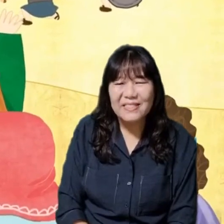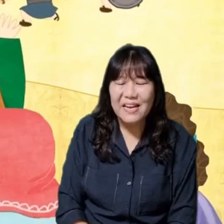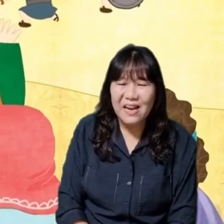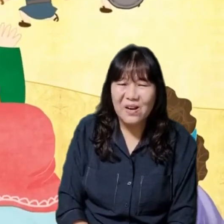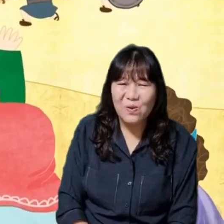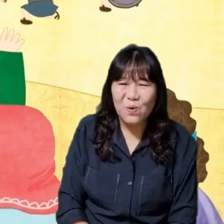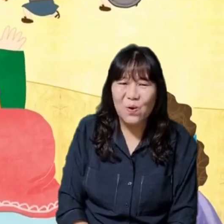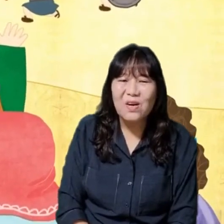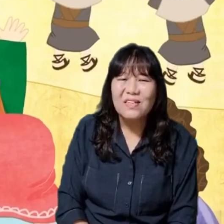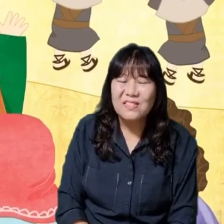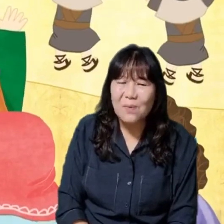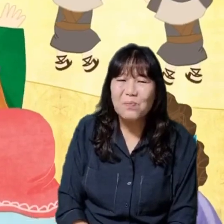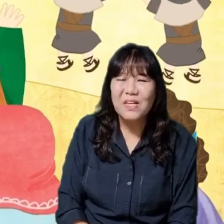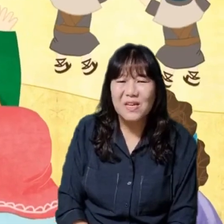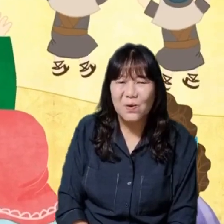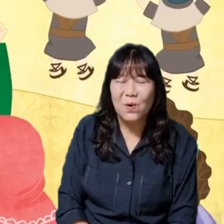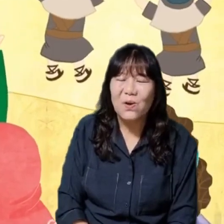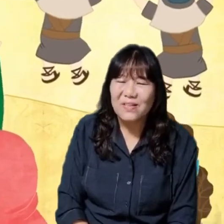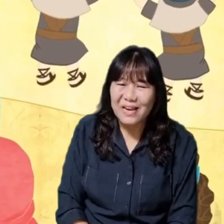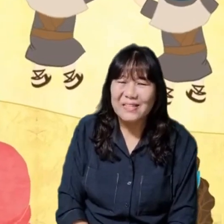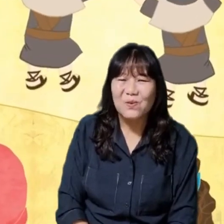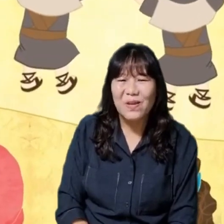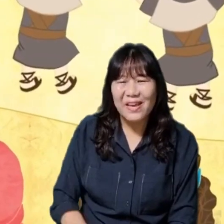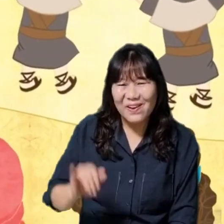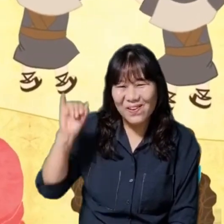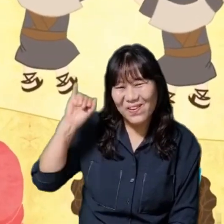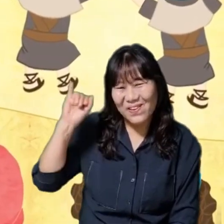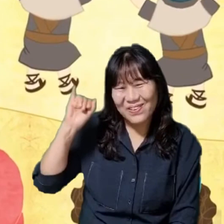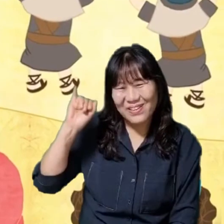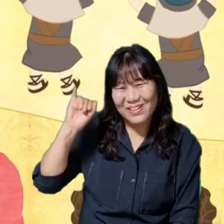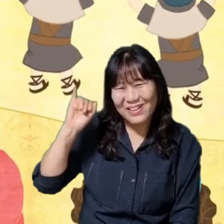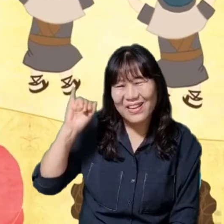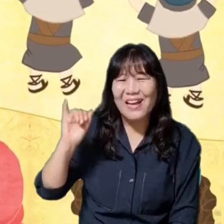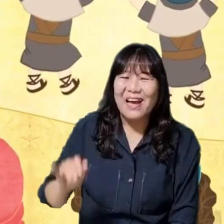하나님만 사랑하고 섬기기로 약속해요.